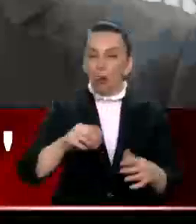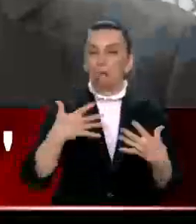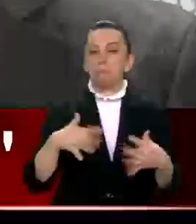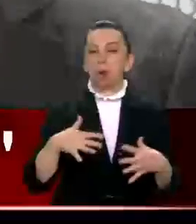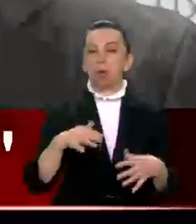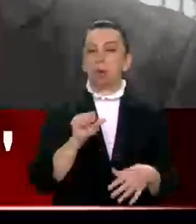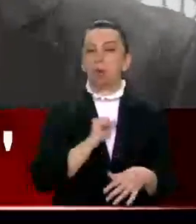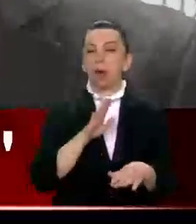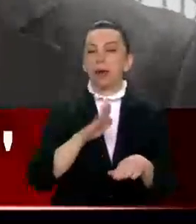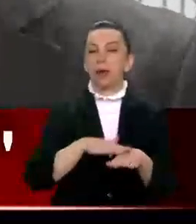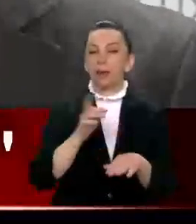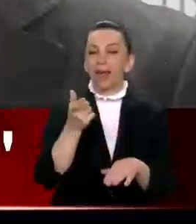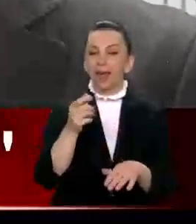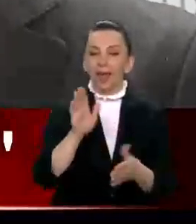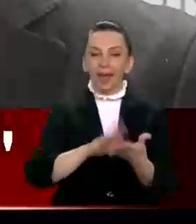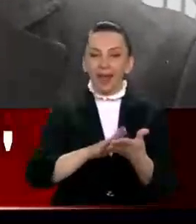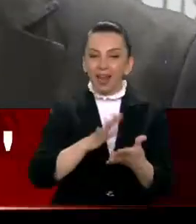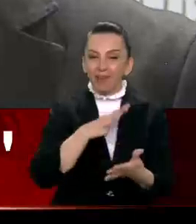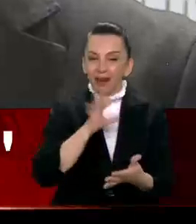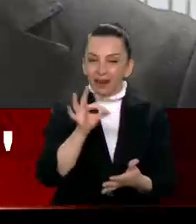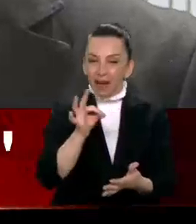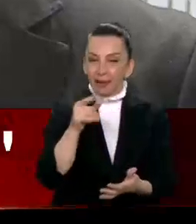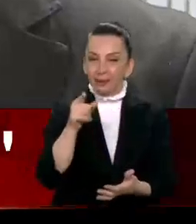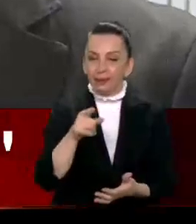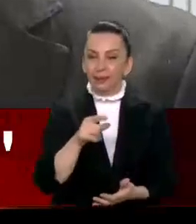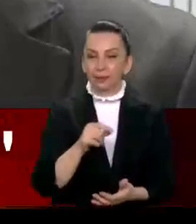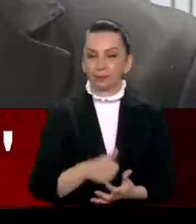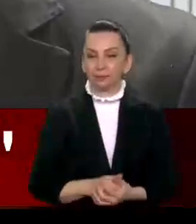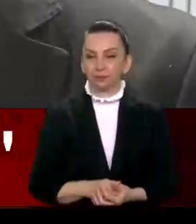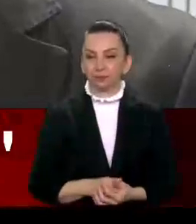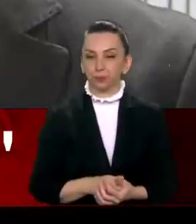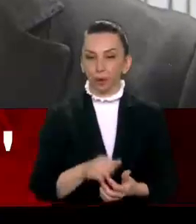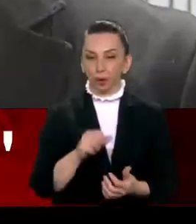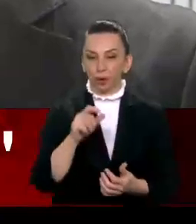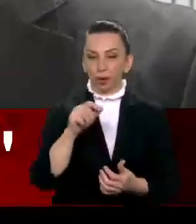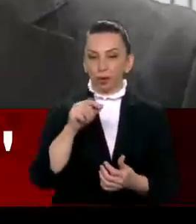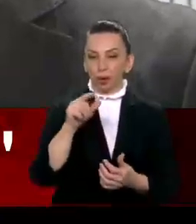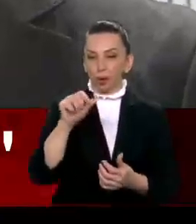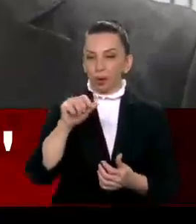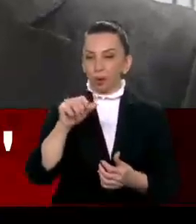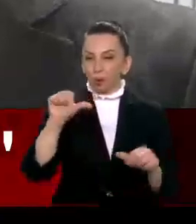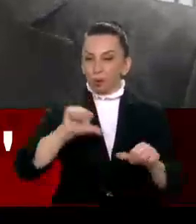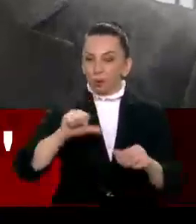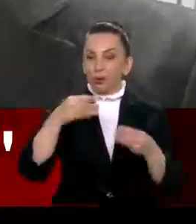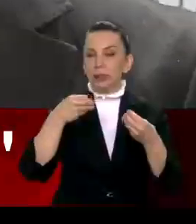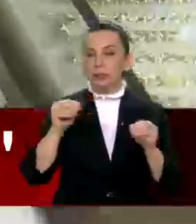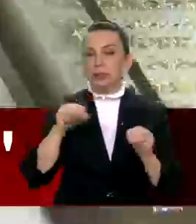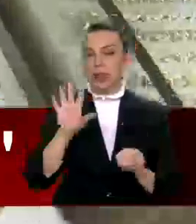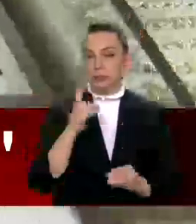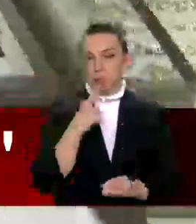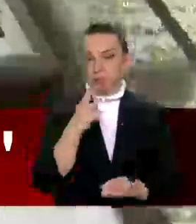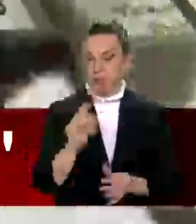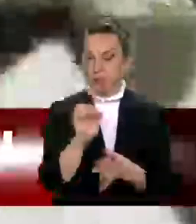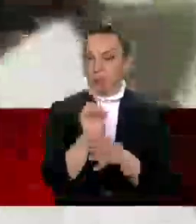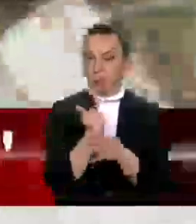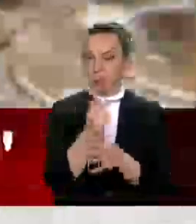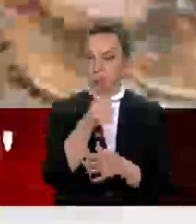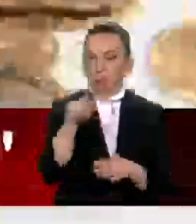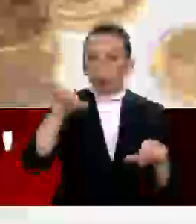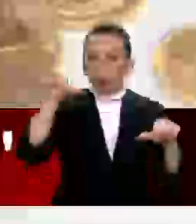olmamalı. Elinde altın bulunduran yatırımcısı da korku ve panikle bu seviyelerden satmamalı. Çünkü makas aralıkları da çok. Uzmanlar